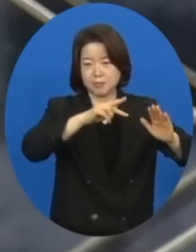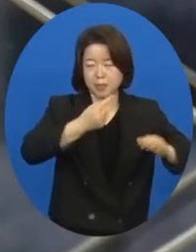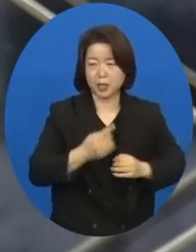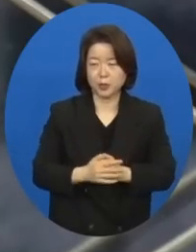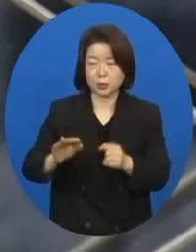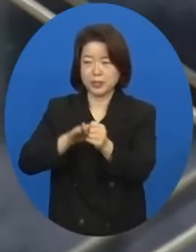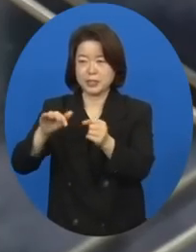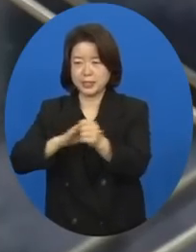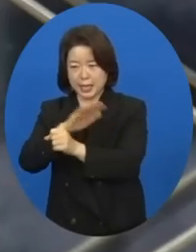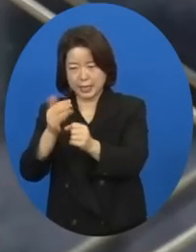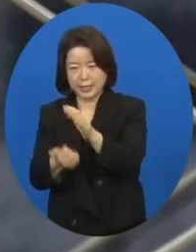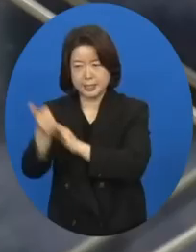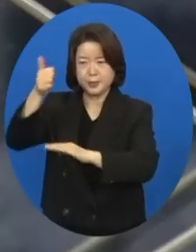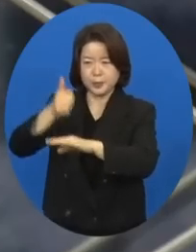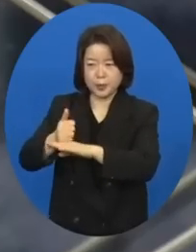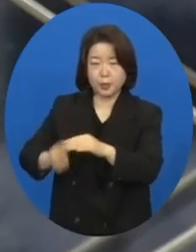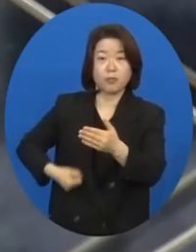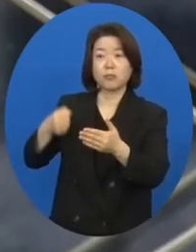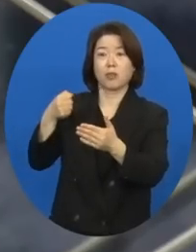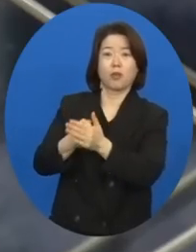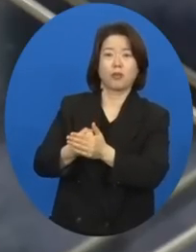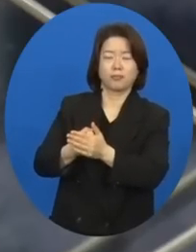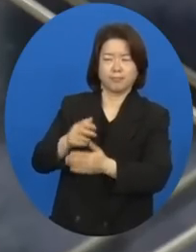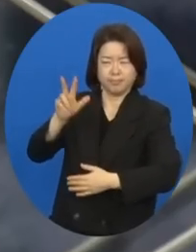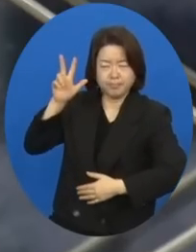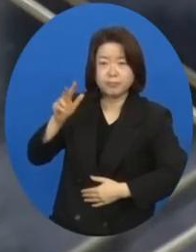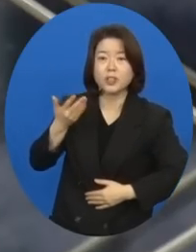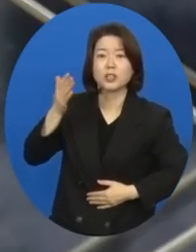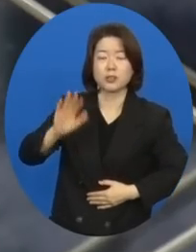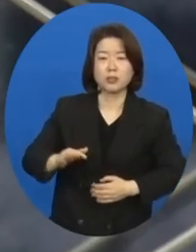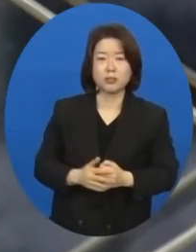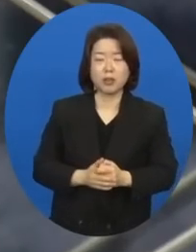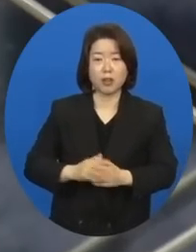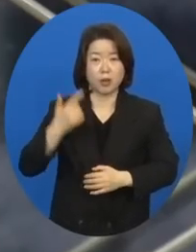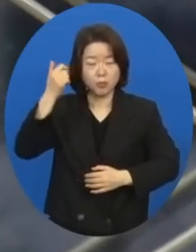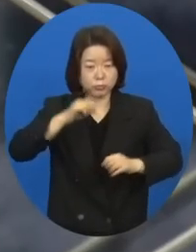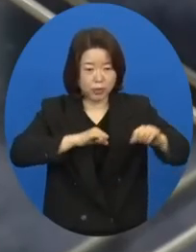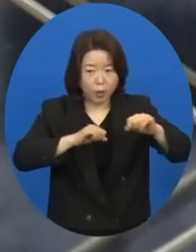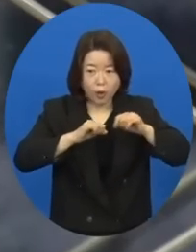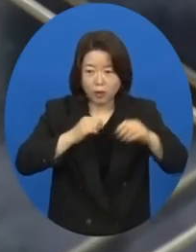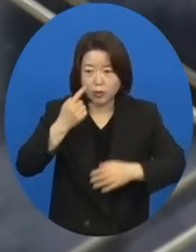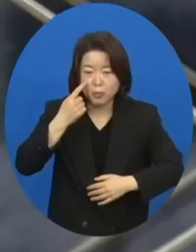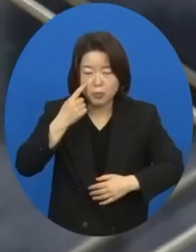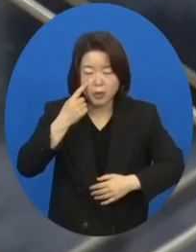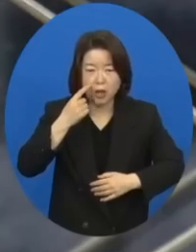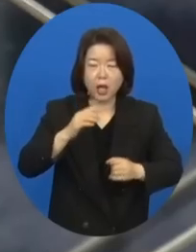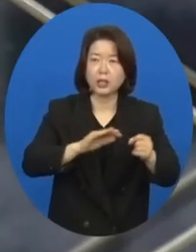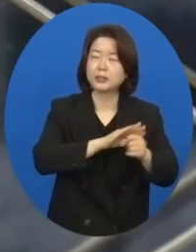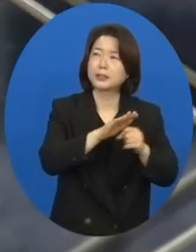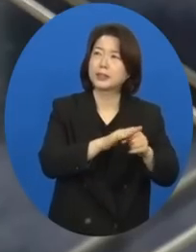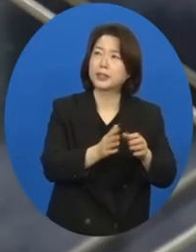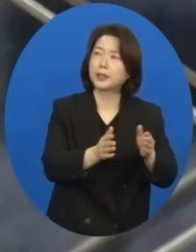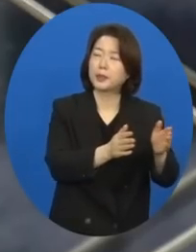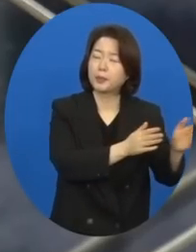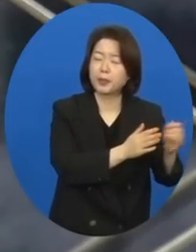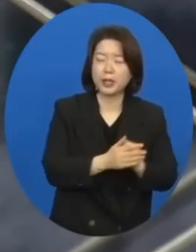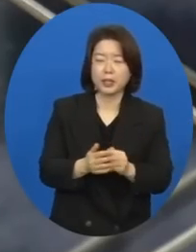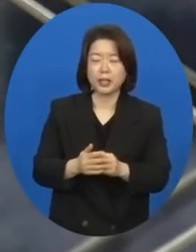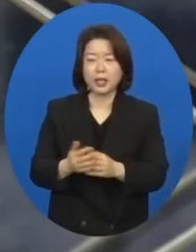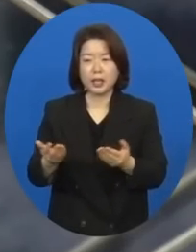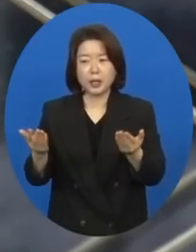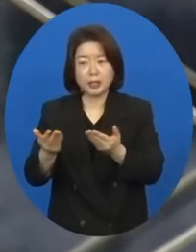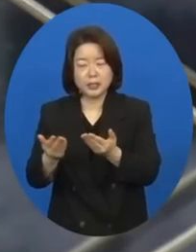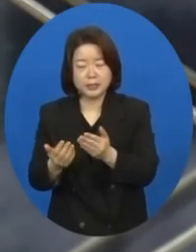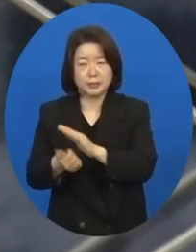성공하자 이런 다짐으로 했는데 사역을 하면 할수록 사랑에는 조금 소홀해도 사역은 성공하고 싶은